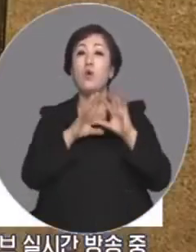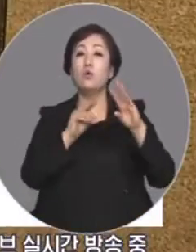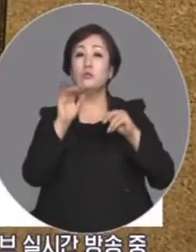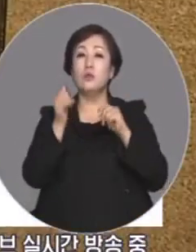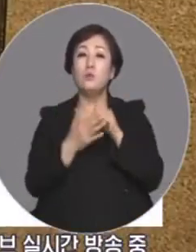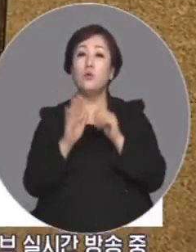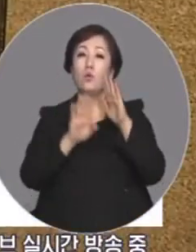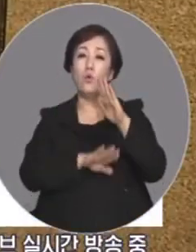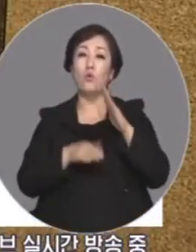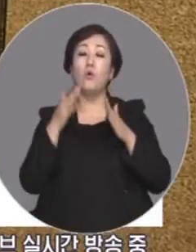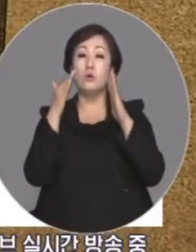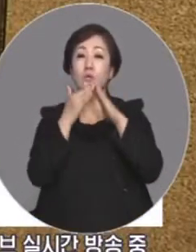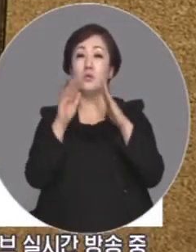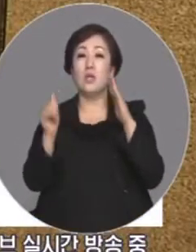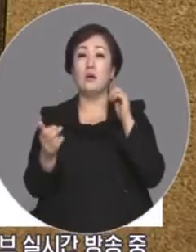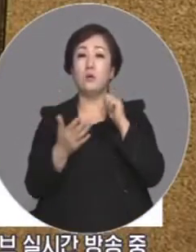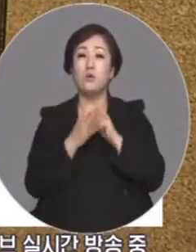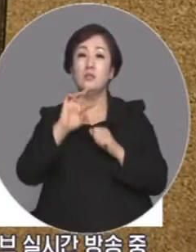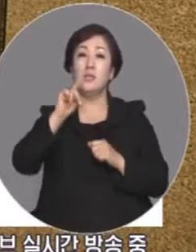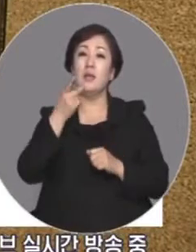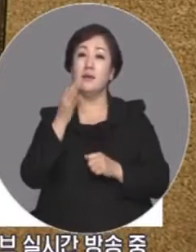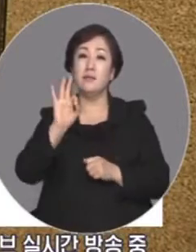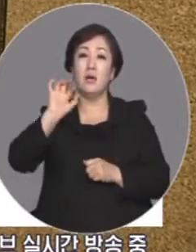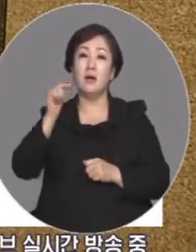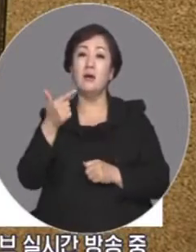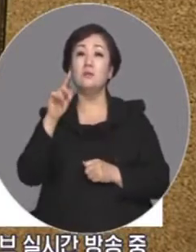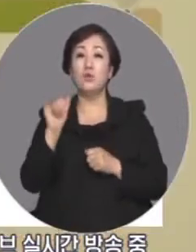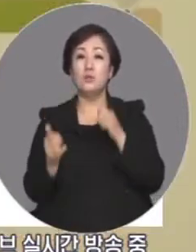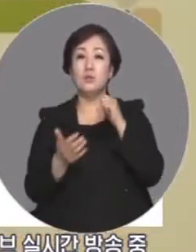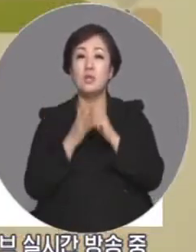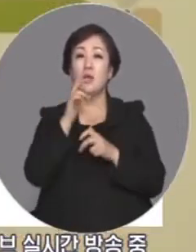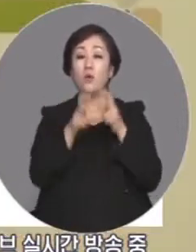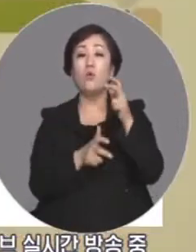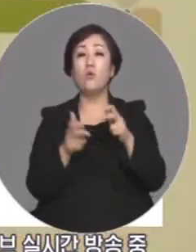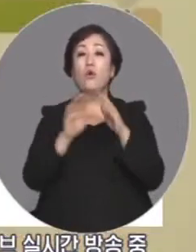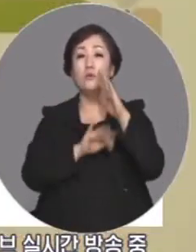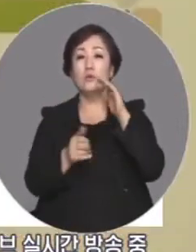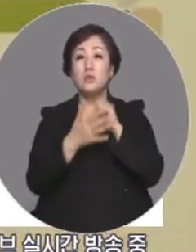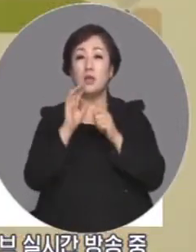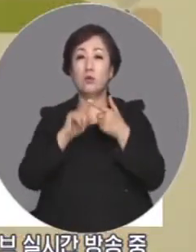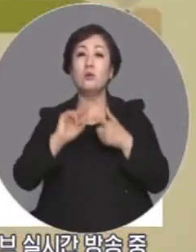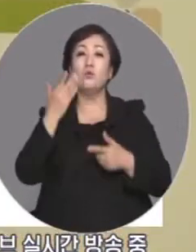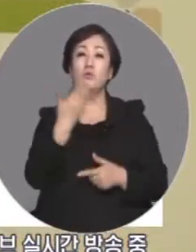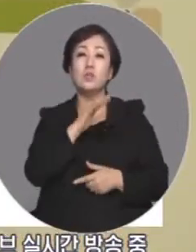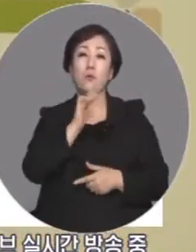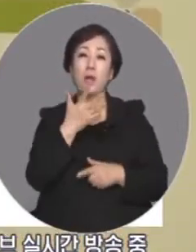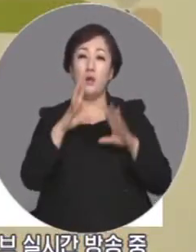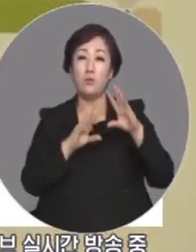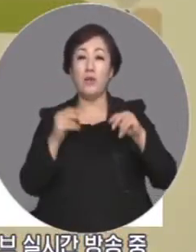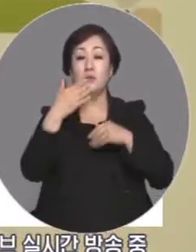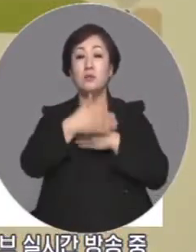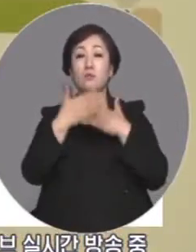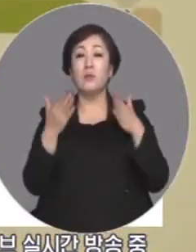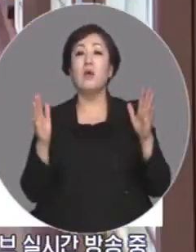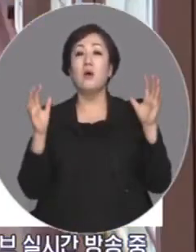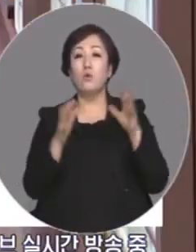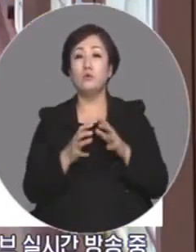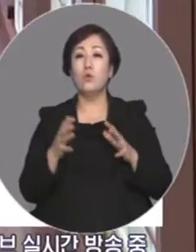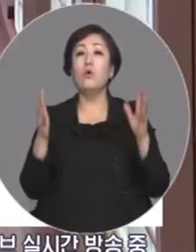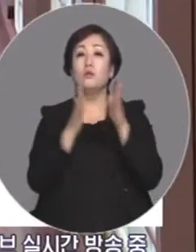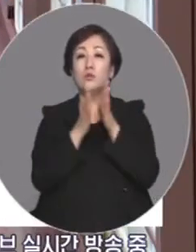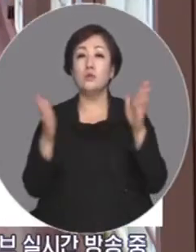공공주택 찍으로 지정된 상한 공공주택 지구 계획안은 9천 8백 여 제곱미터 부지에 공동주택